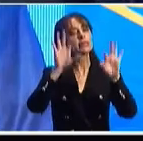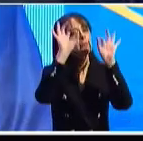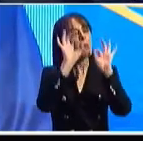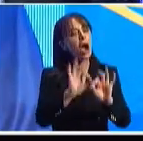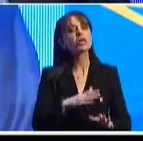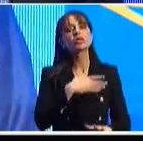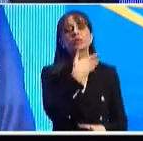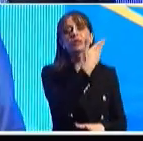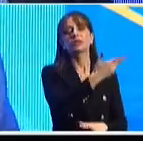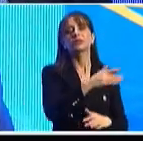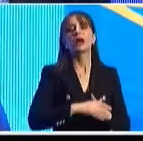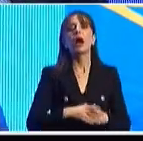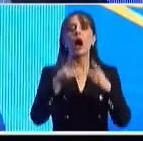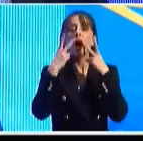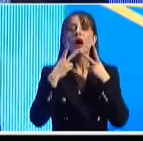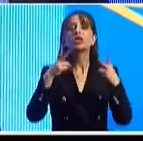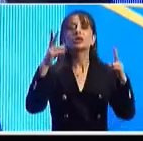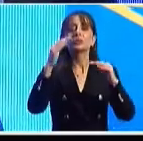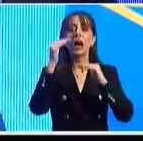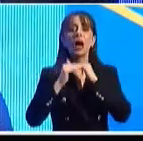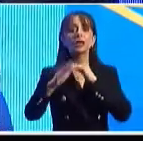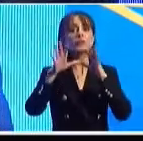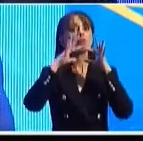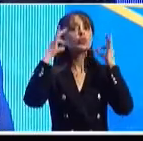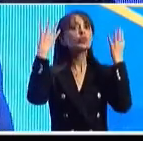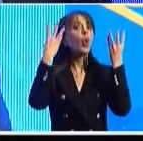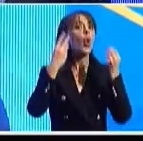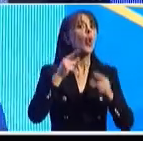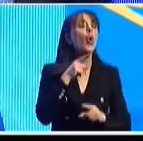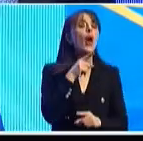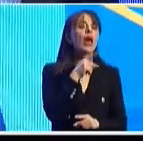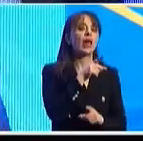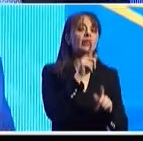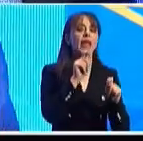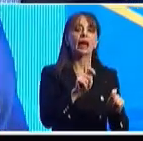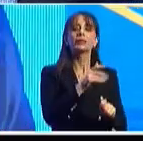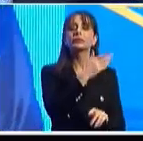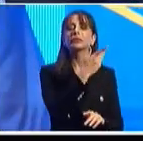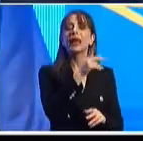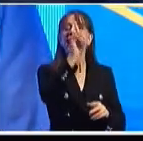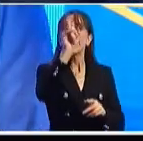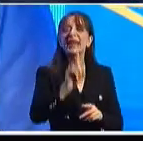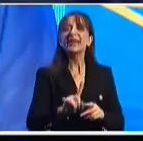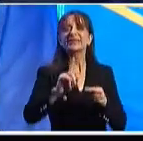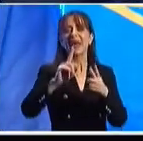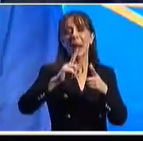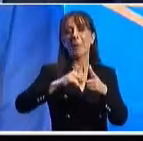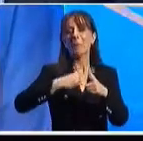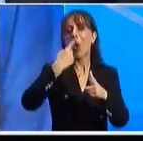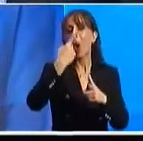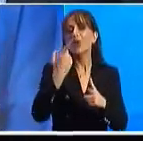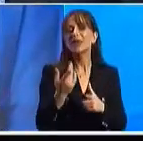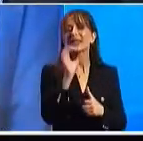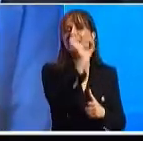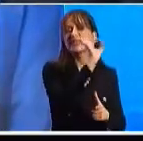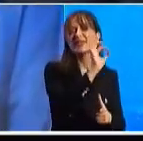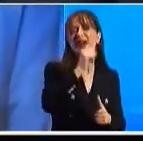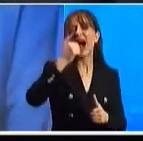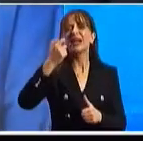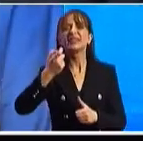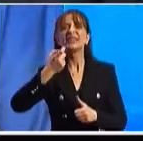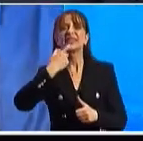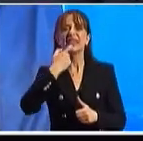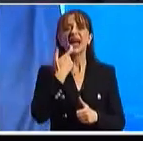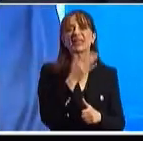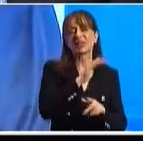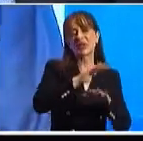açıkladığımızda halkımızı son derece mutlu edecek ilk projelerimizde 0-6 yaş çocuklarımızın babalarının da